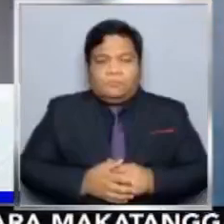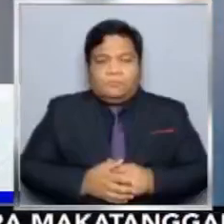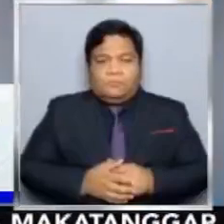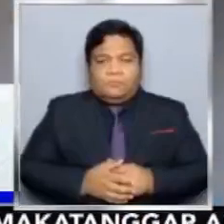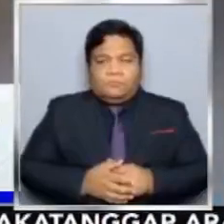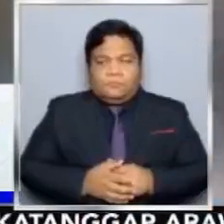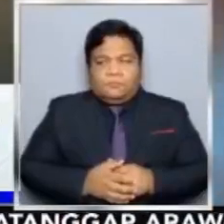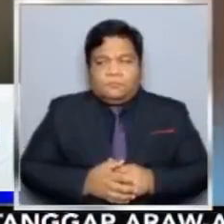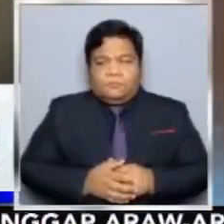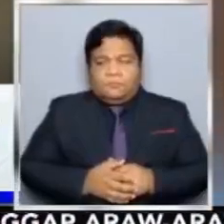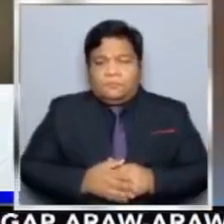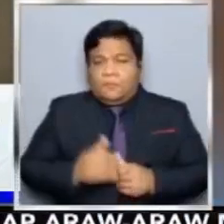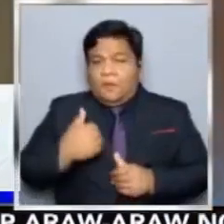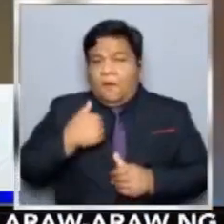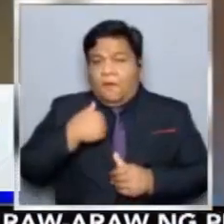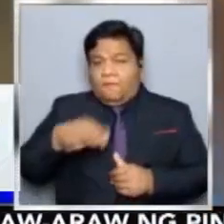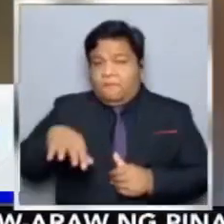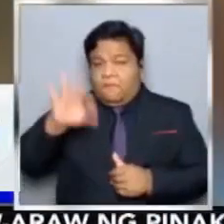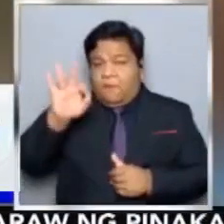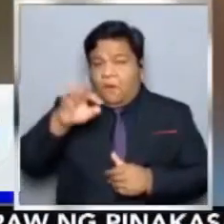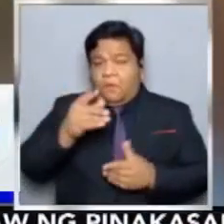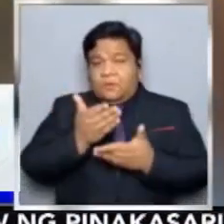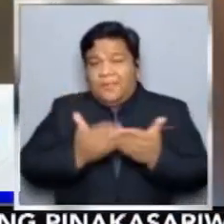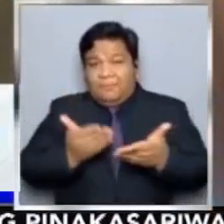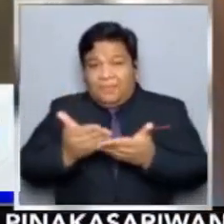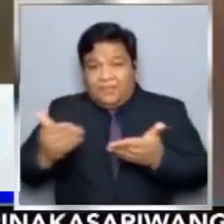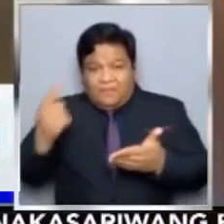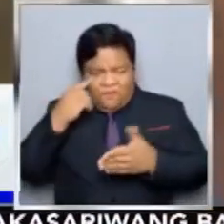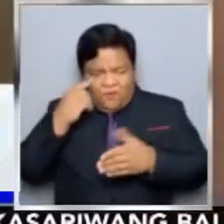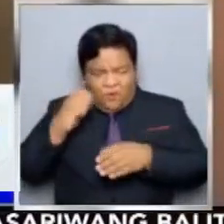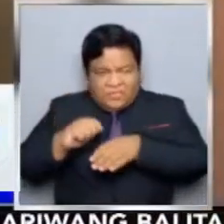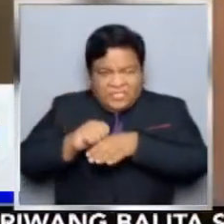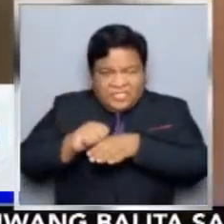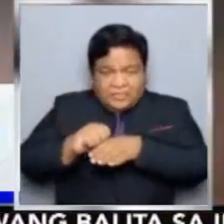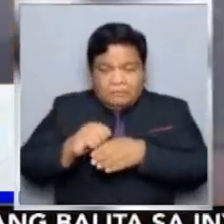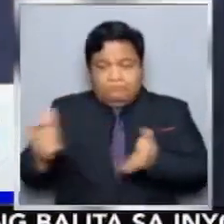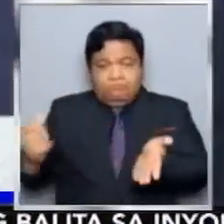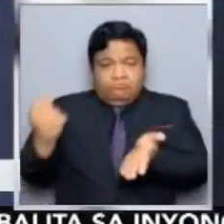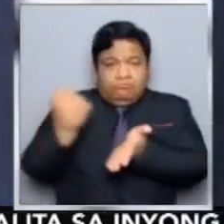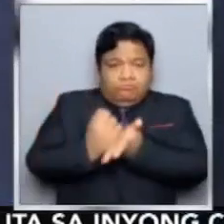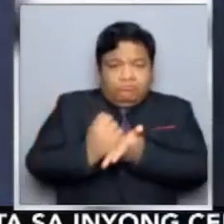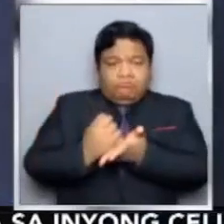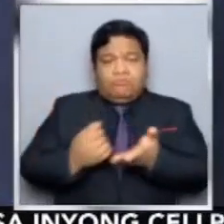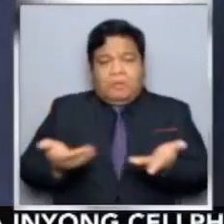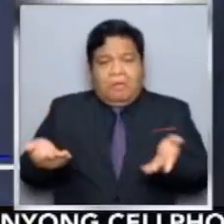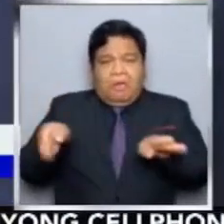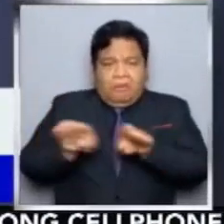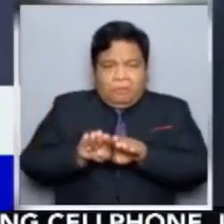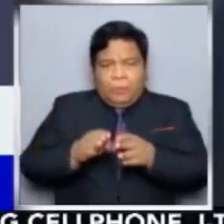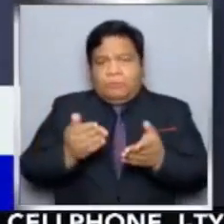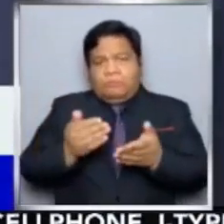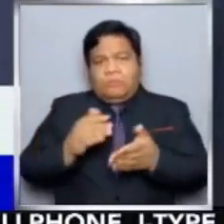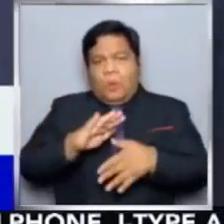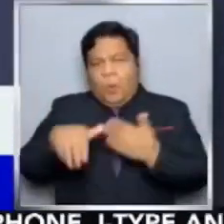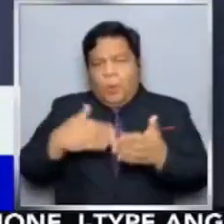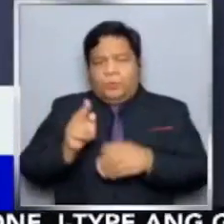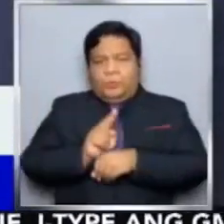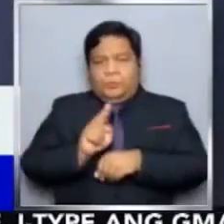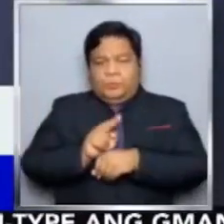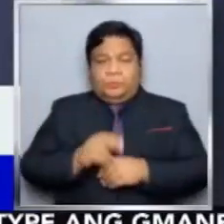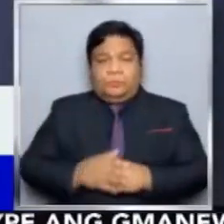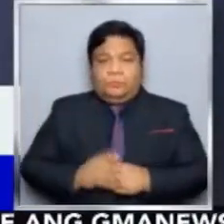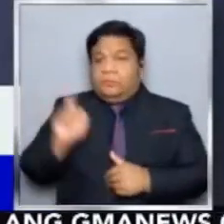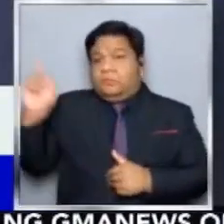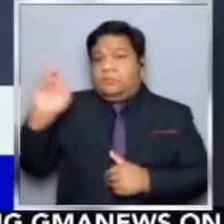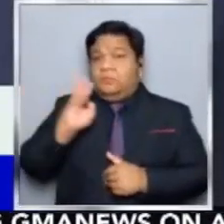Narecover din ang ilang gamit na pambura, pangtatak at pagre-reseal ng mga tinamper na biskuit. Sinatamper nila yung mga ano niyang biskuit na